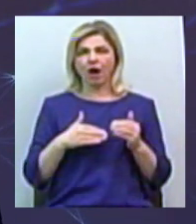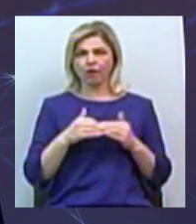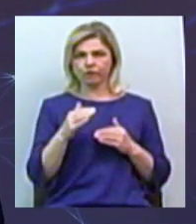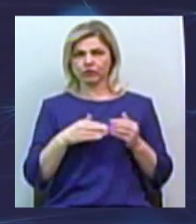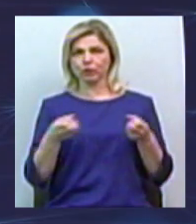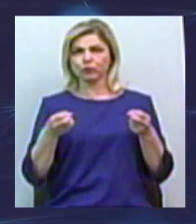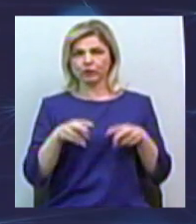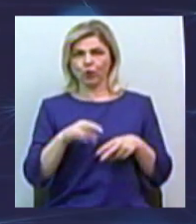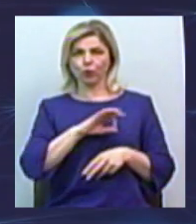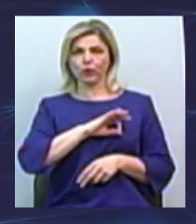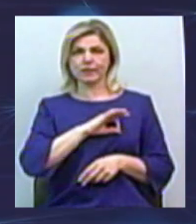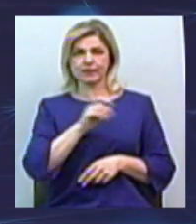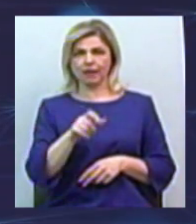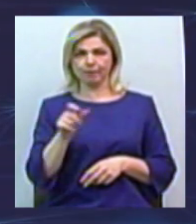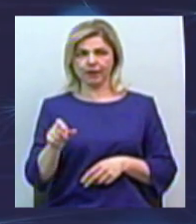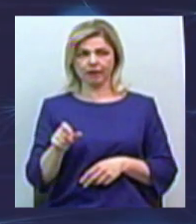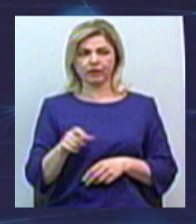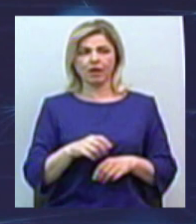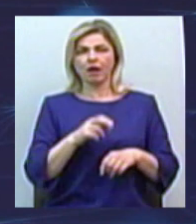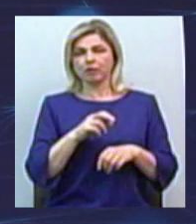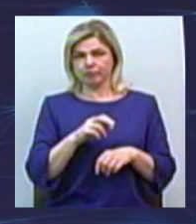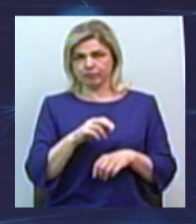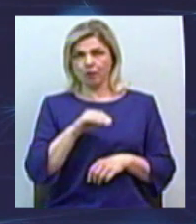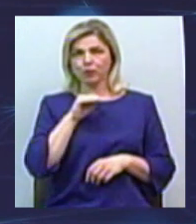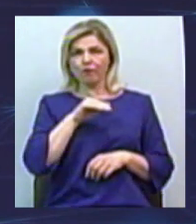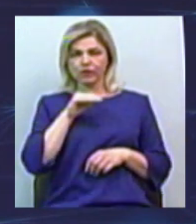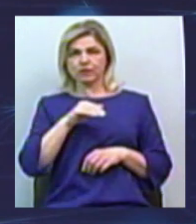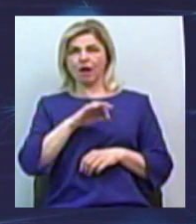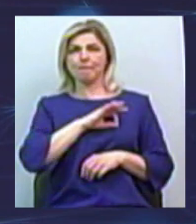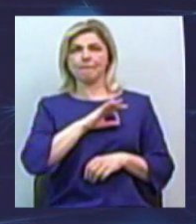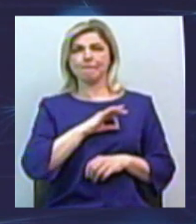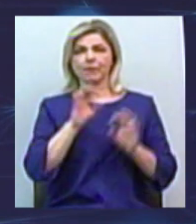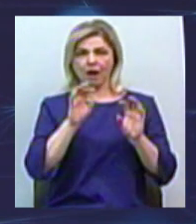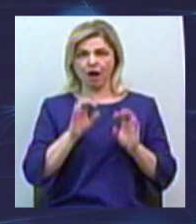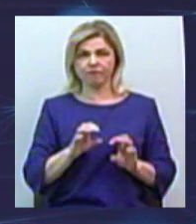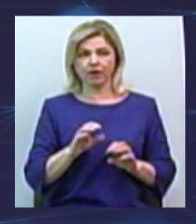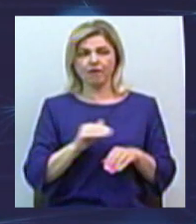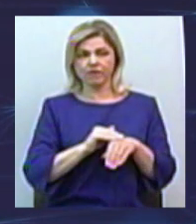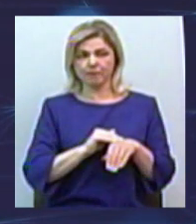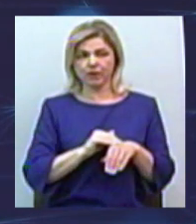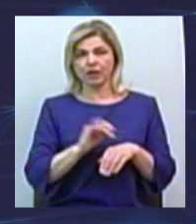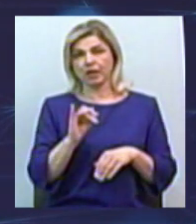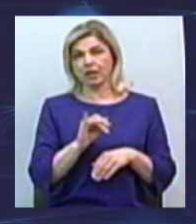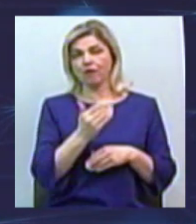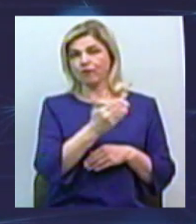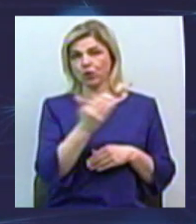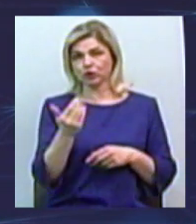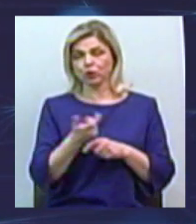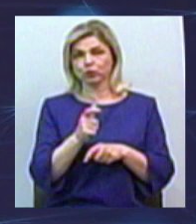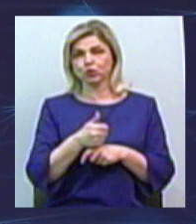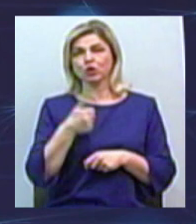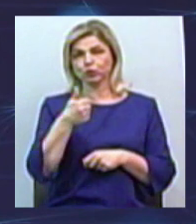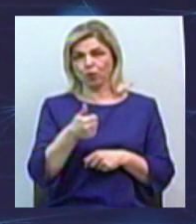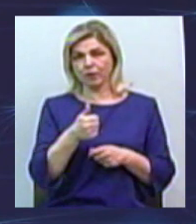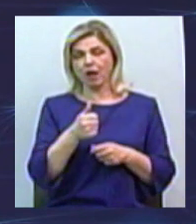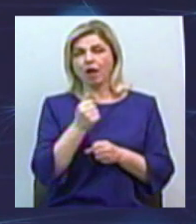юристами, кілька докторів права, той же Бачинський, Цегельський, знову ж таки. І відповідно, вони дуже добре відпрацювали